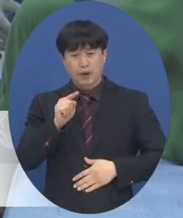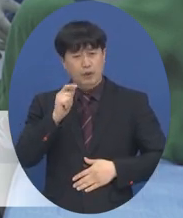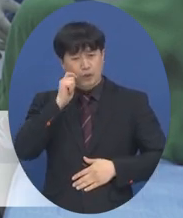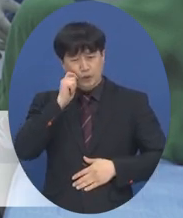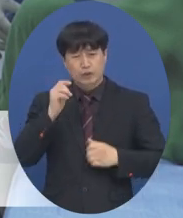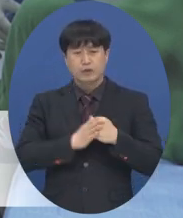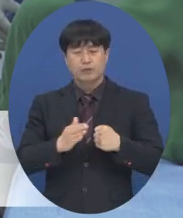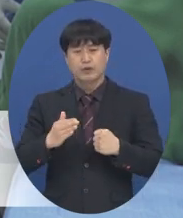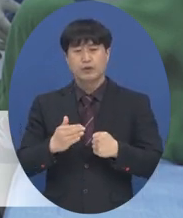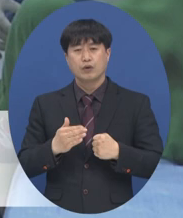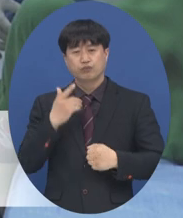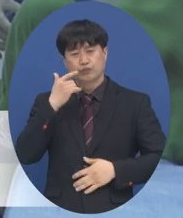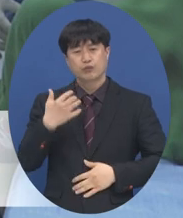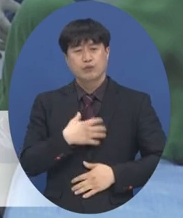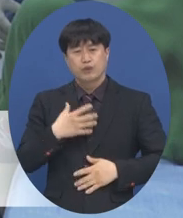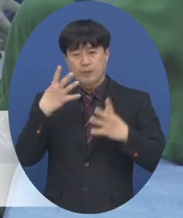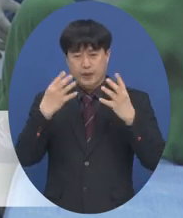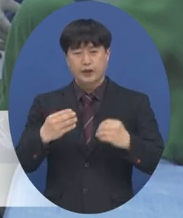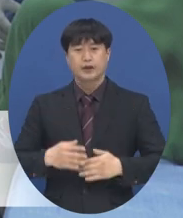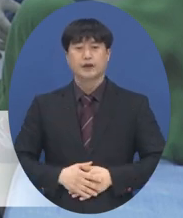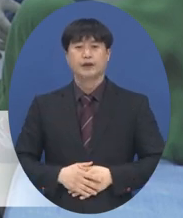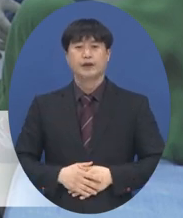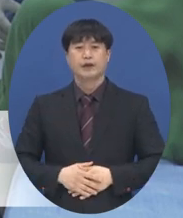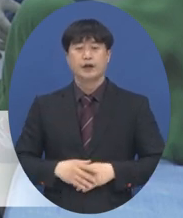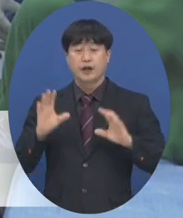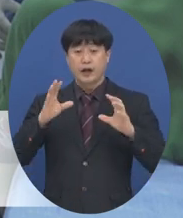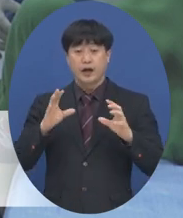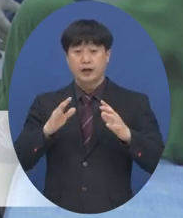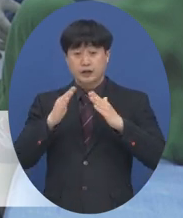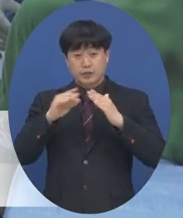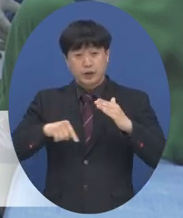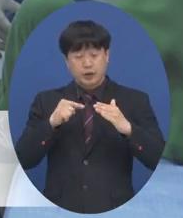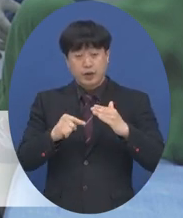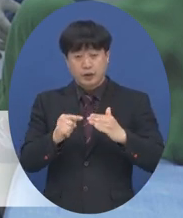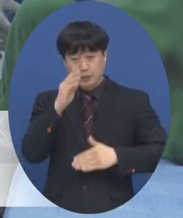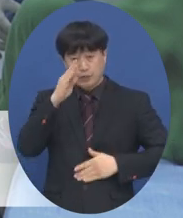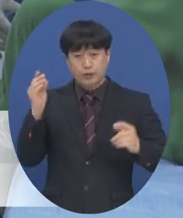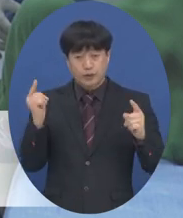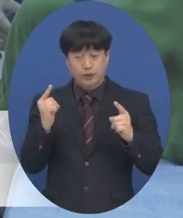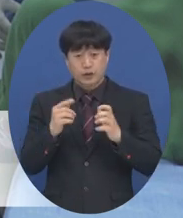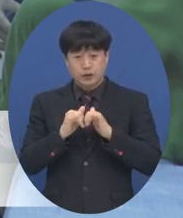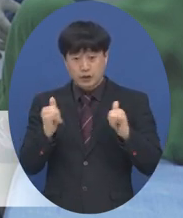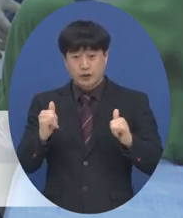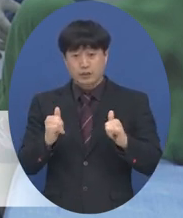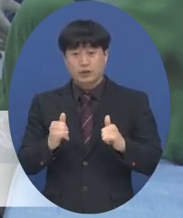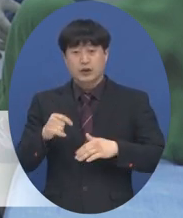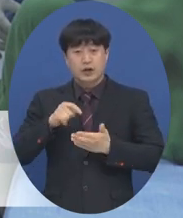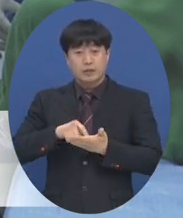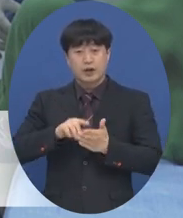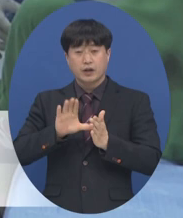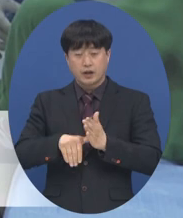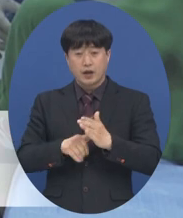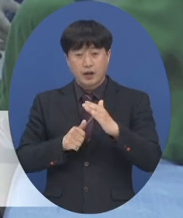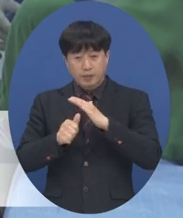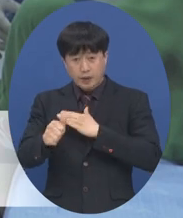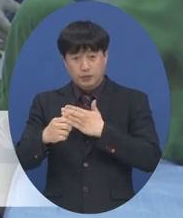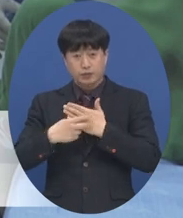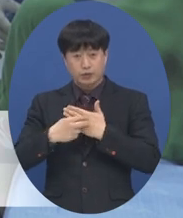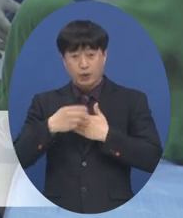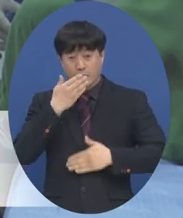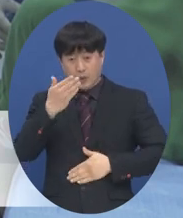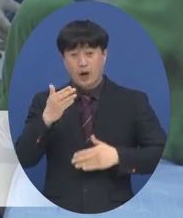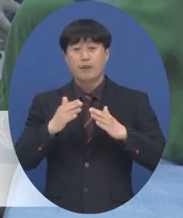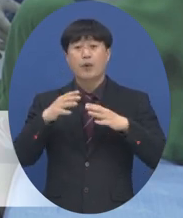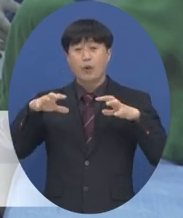타들어가는 부모님들 요즘 많으실 것 같습니다. 소아 재택 환자들이 위급할 때 찾아가 진료를 볼수 있는 병원들이 경기도